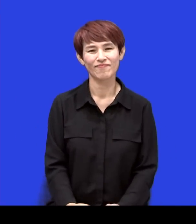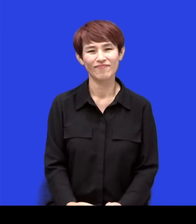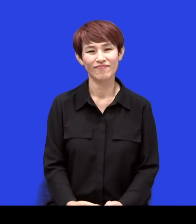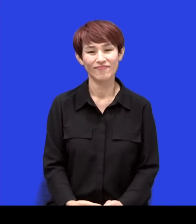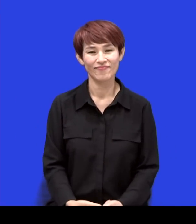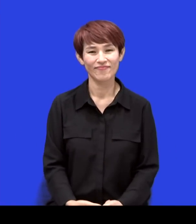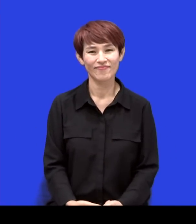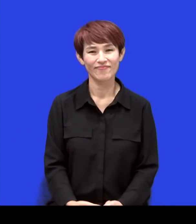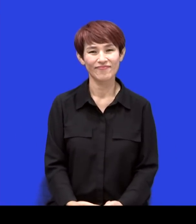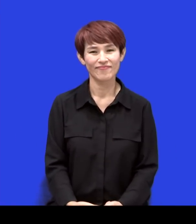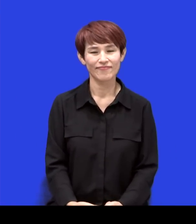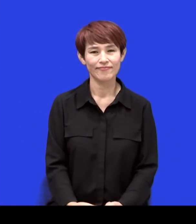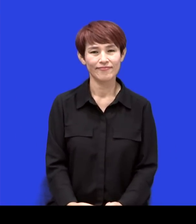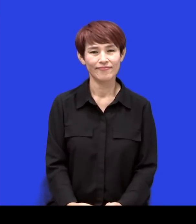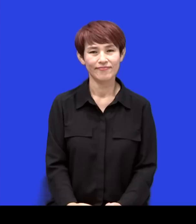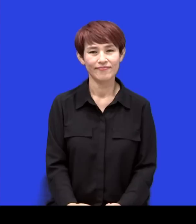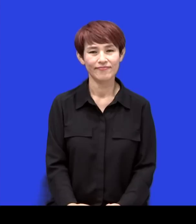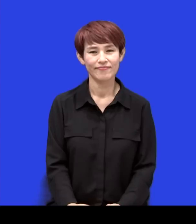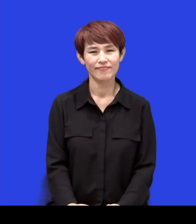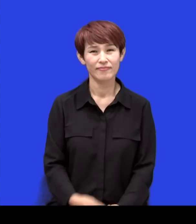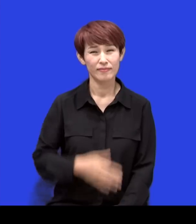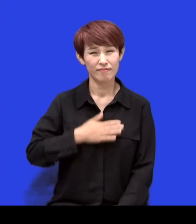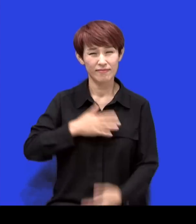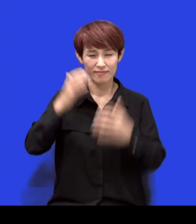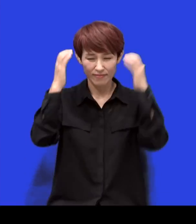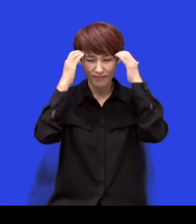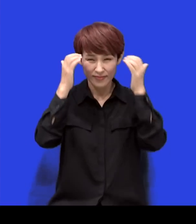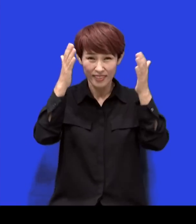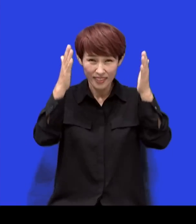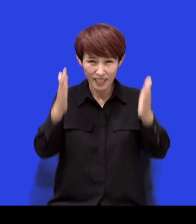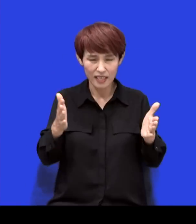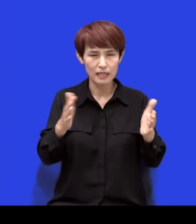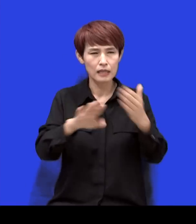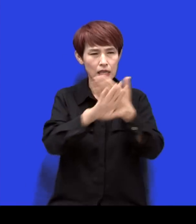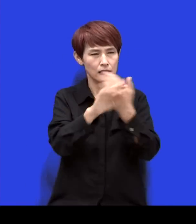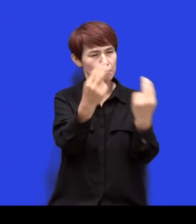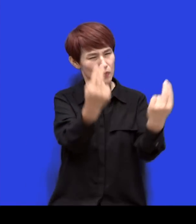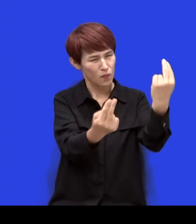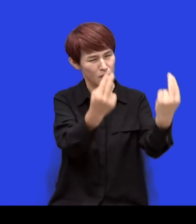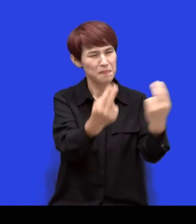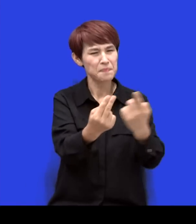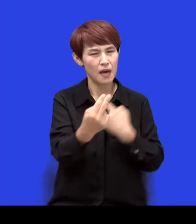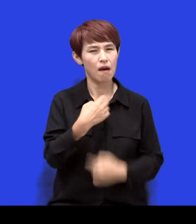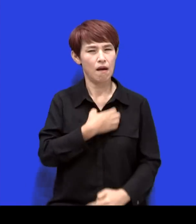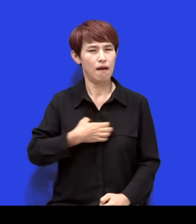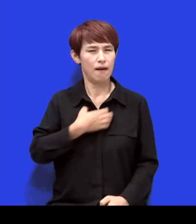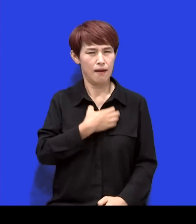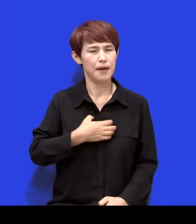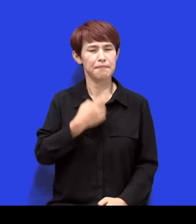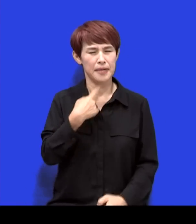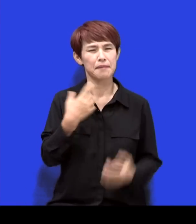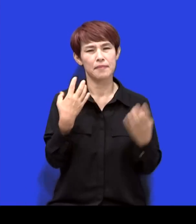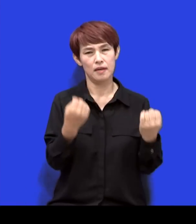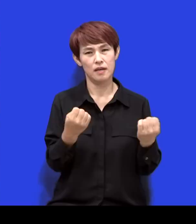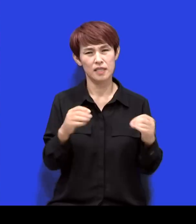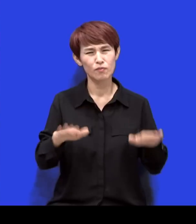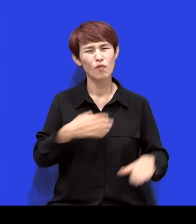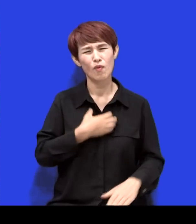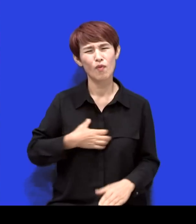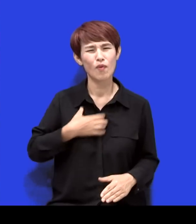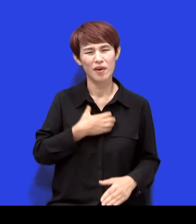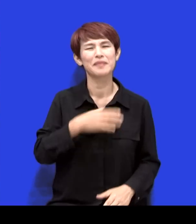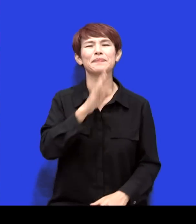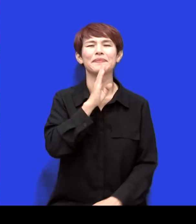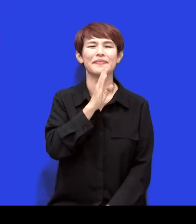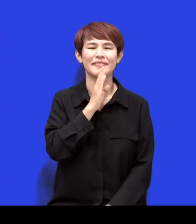수 있다는 것 그리고 또 하나는 저도 힘든 시기에 많이 비교도 하고 남과 그리고 걱정이 또 많았죠. 네네. 지금도 걱정은 많아요.